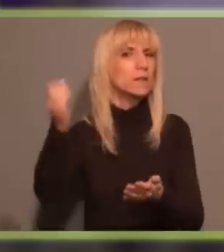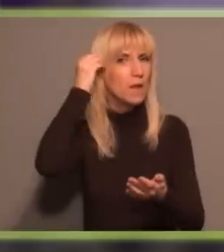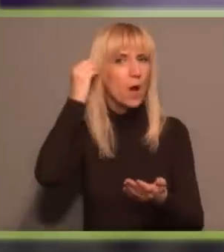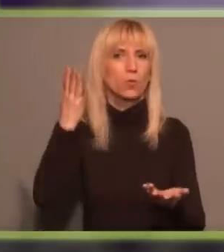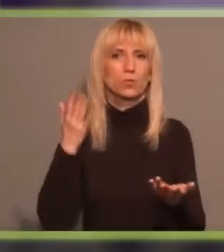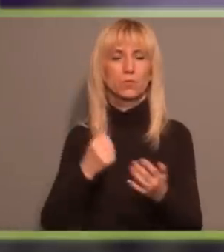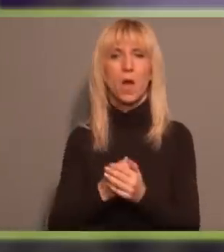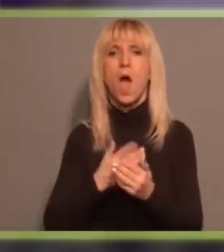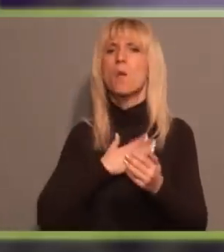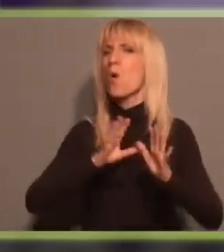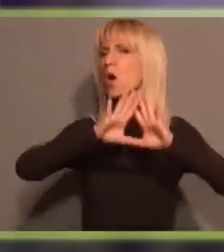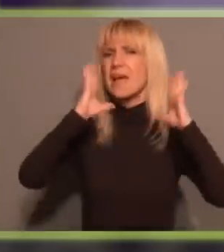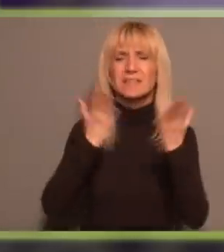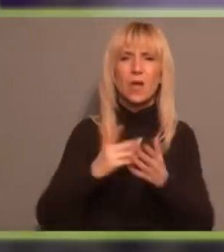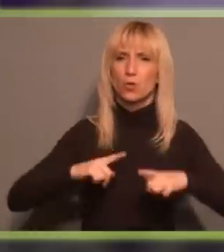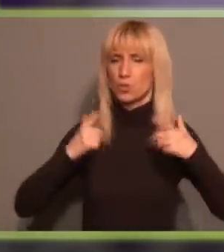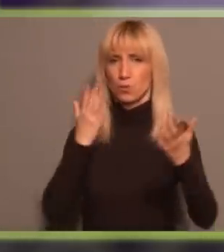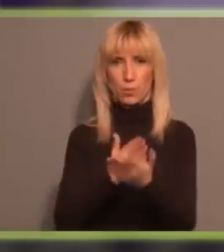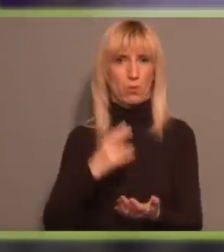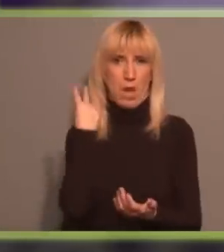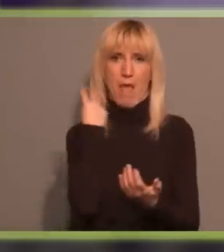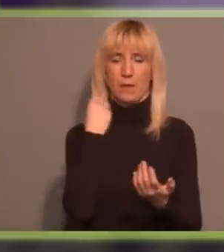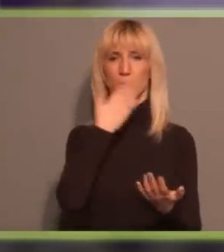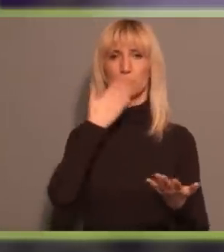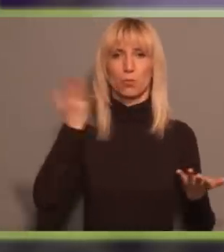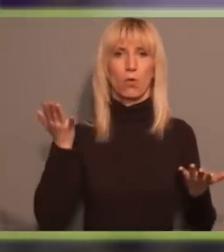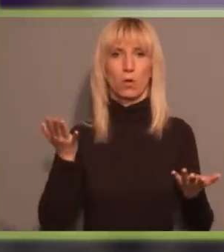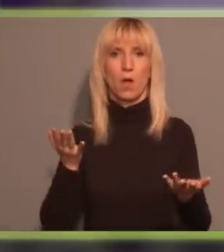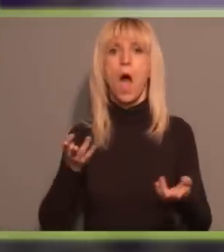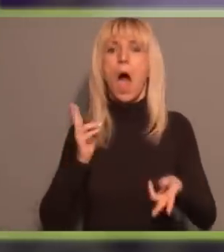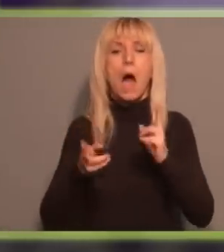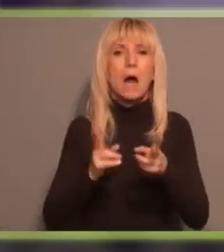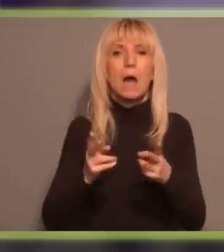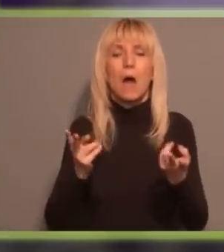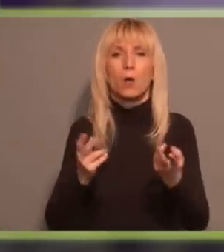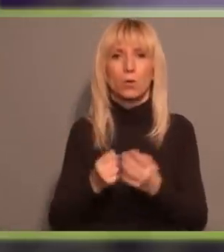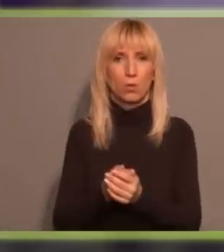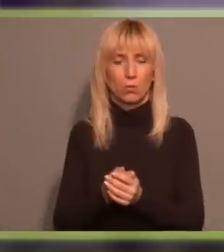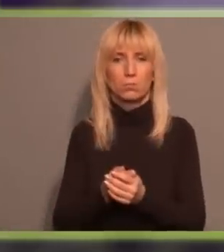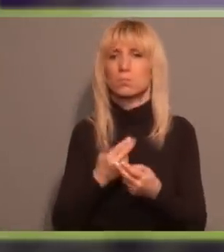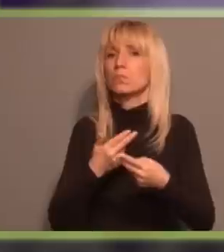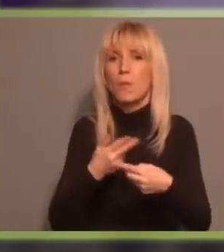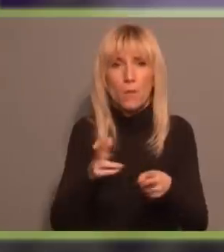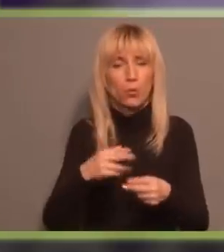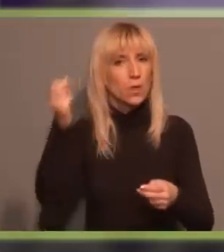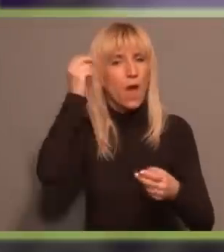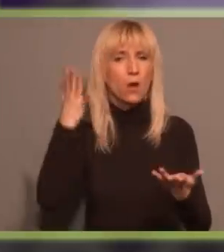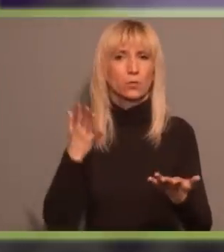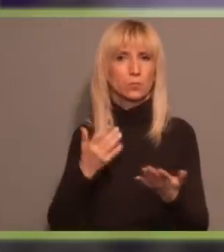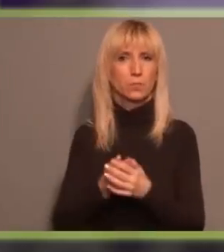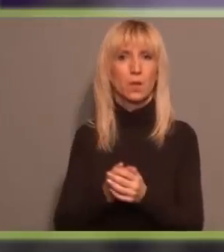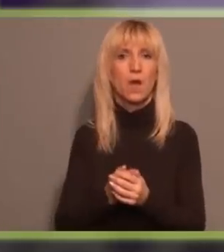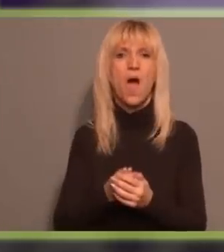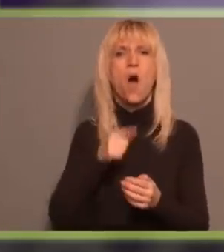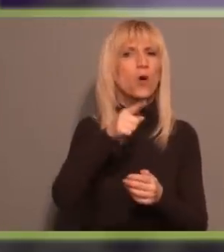bio moj život, sam cijel život engleskoj školu, kako ja to mogu da... Mislim, mogu on nikada naučim, a uvek su